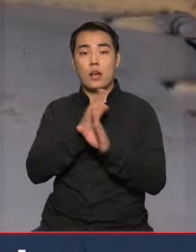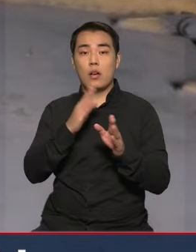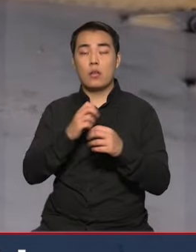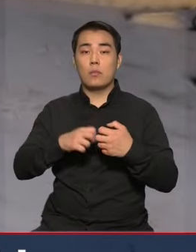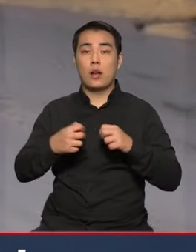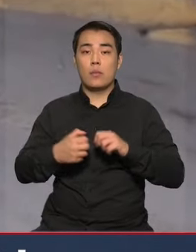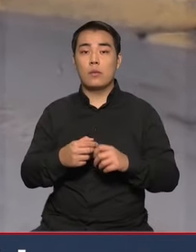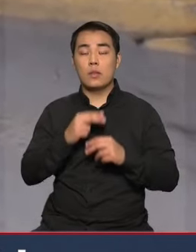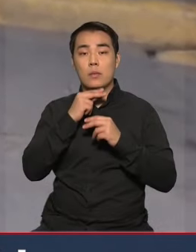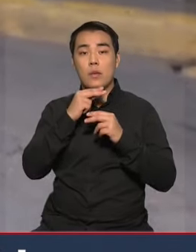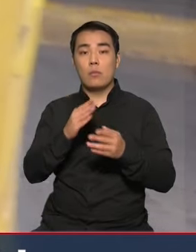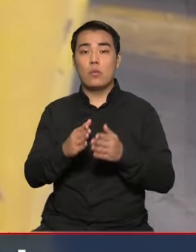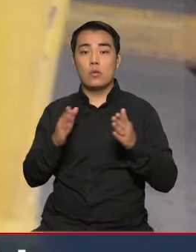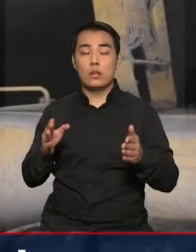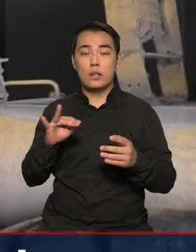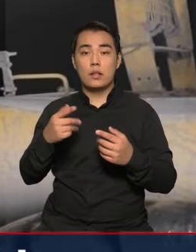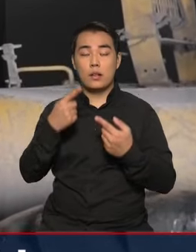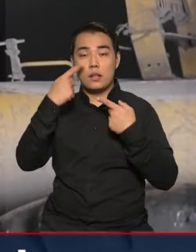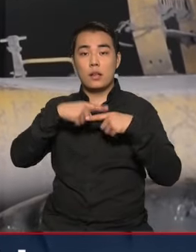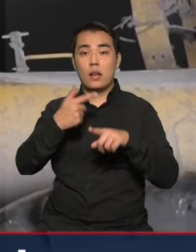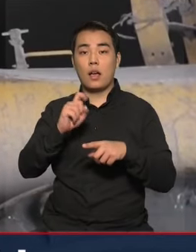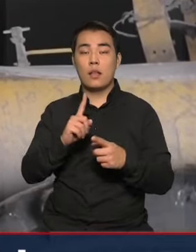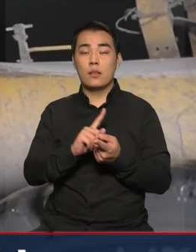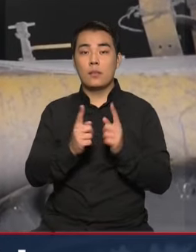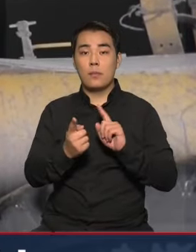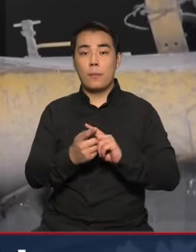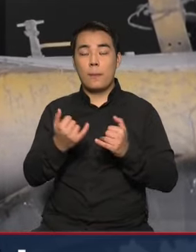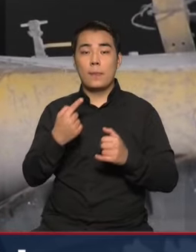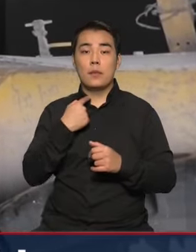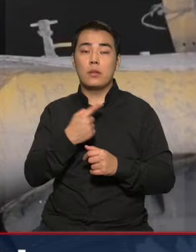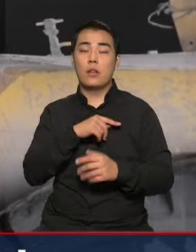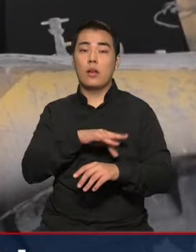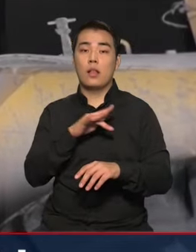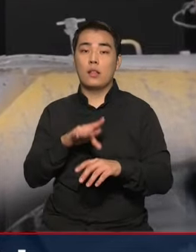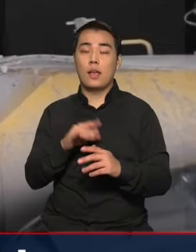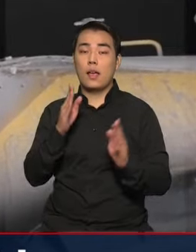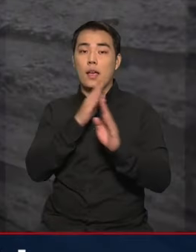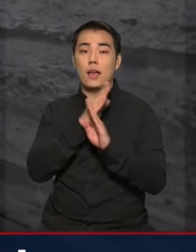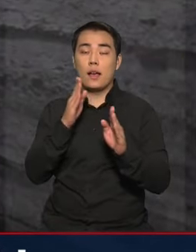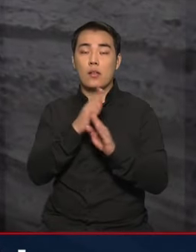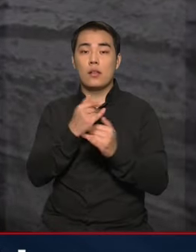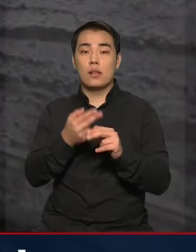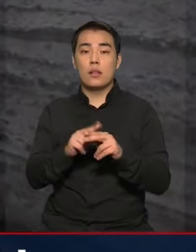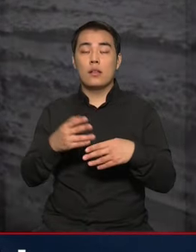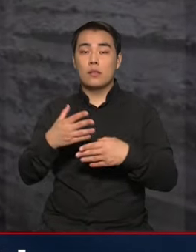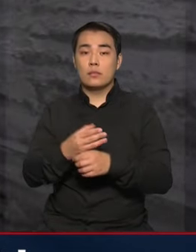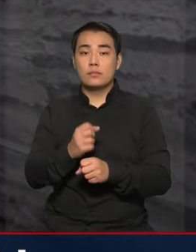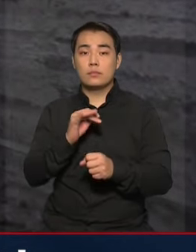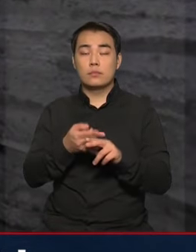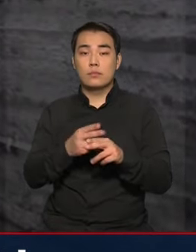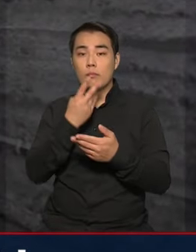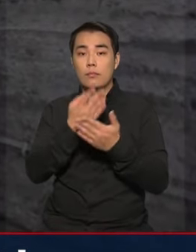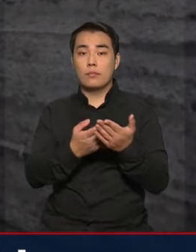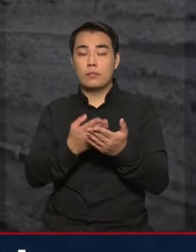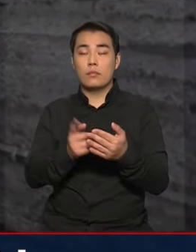мәселесіне ерекше назар аударып, жабдықтарды газға көшіру туралы Теміртау қаласындағы экологиялық ахуалды сауықтыру үшін түбегейлі